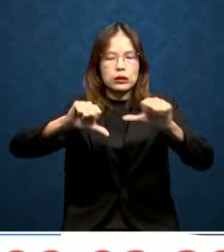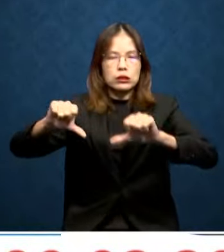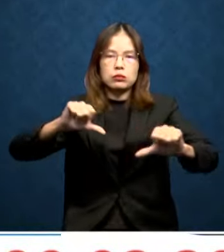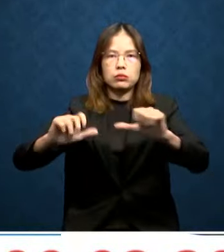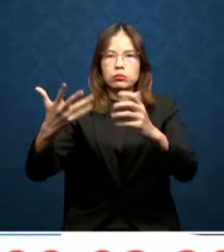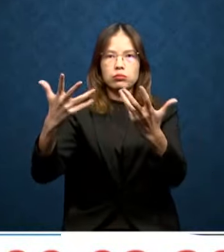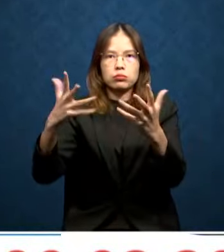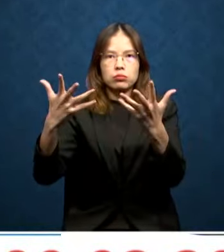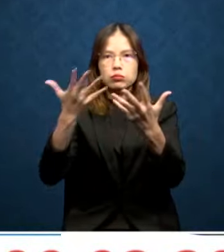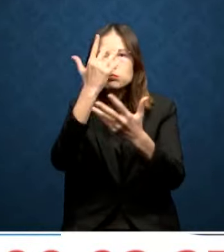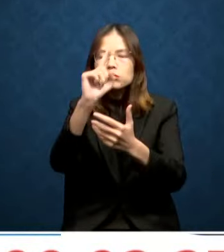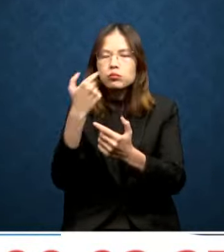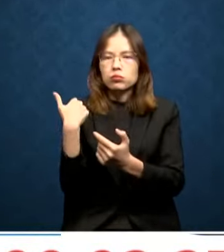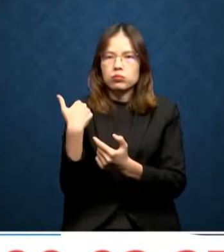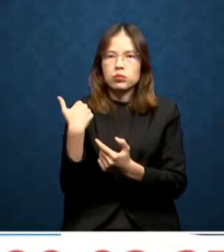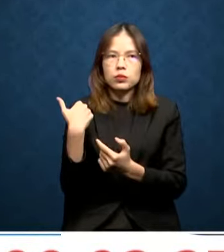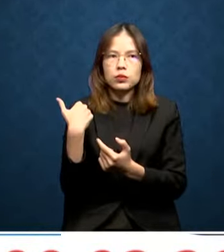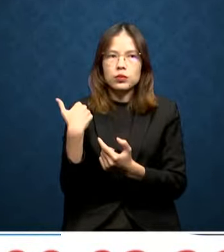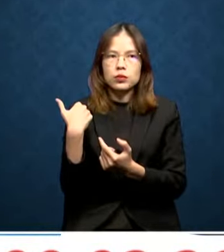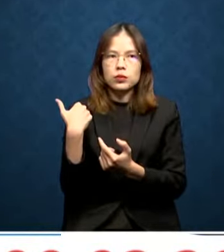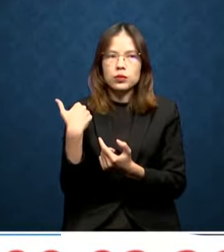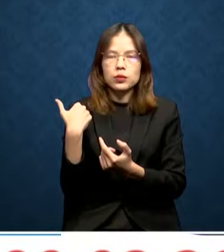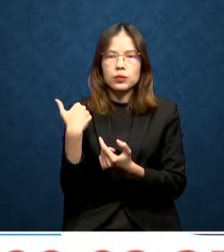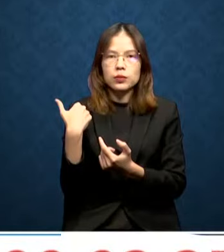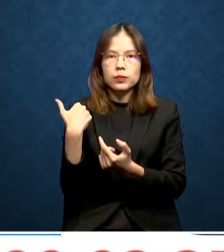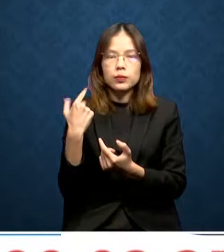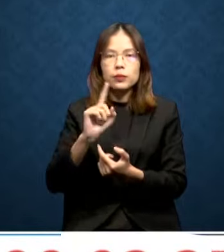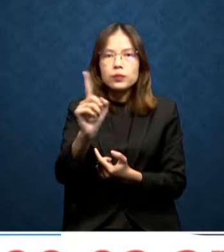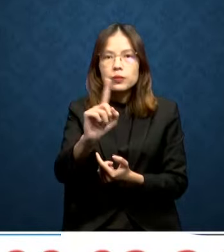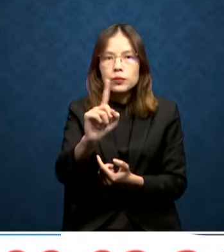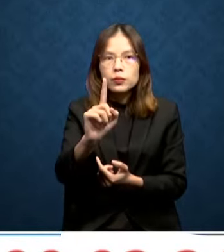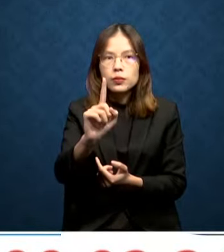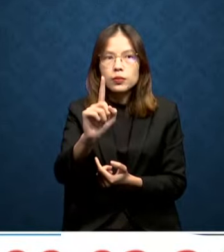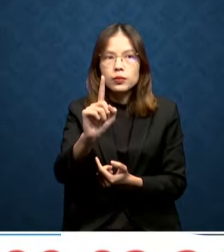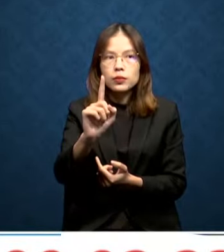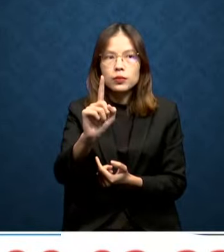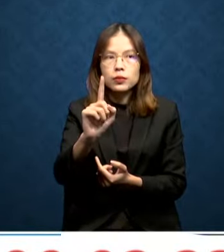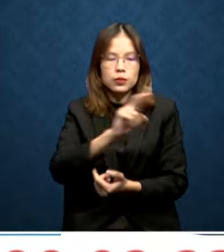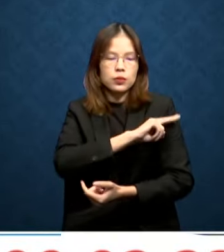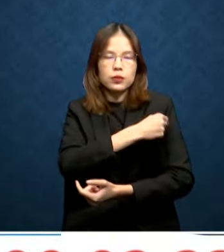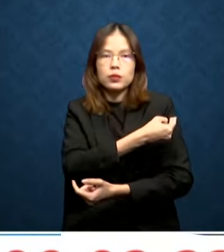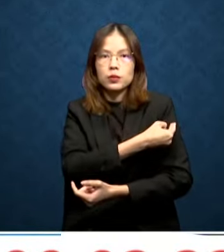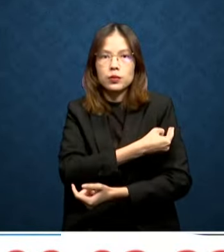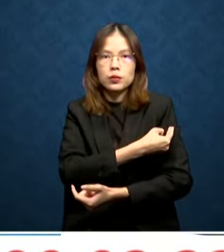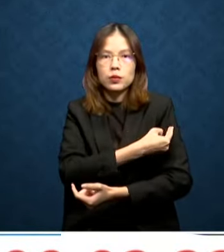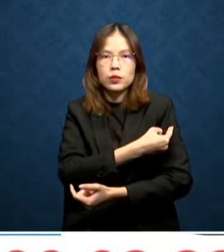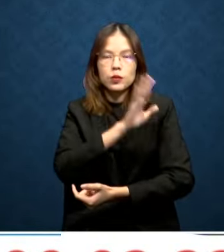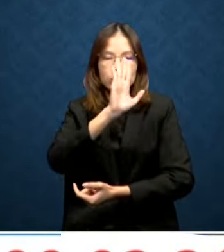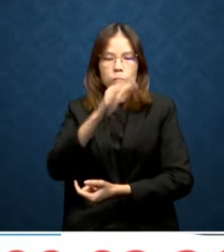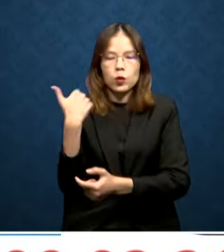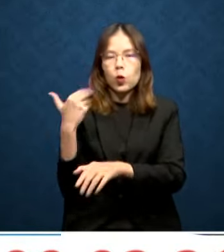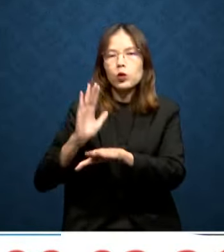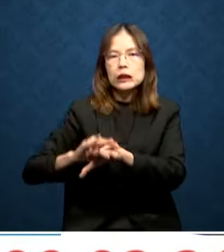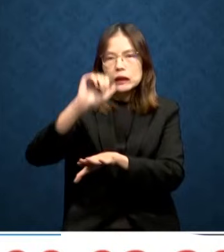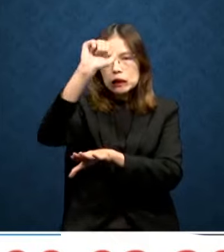สนุดสะดุดใจและต้องนำมาพูดในสภาวันนี้ท่านดรอนัตโชซึ่งเป็นผู้เชี่ยวชาญในการ